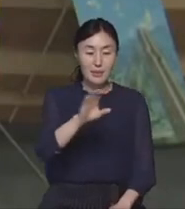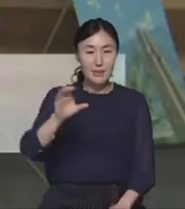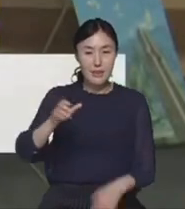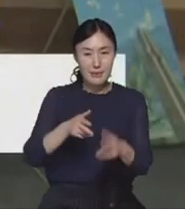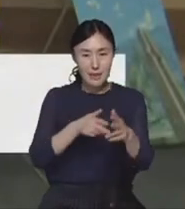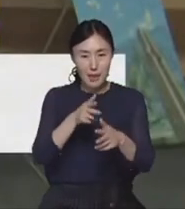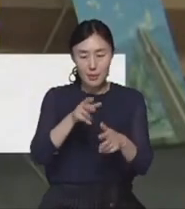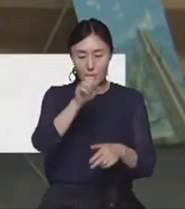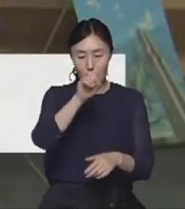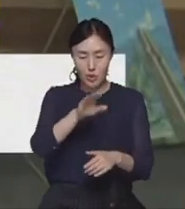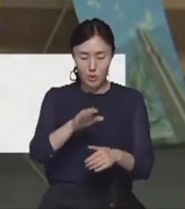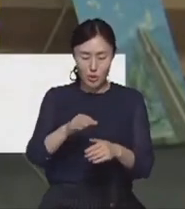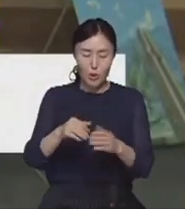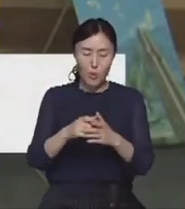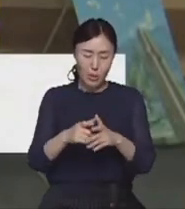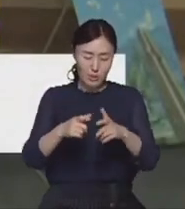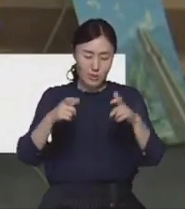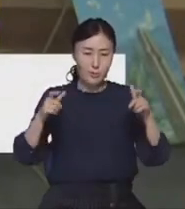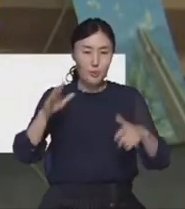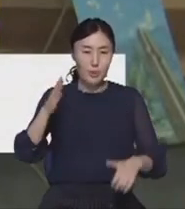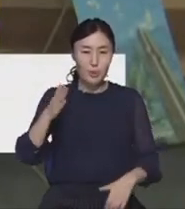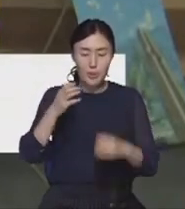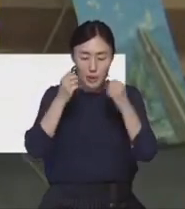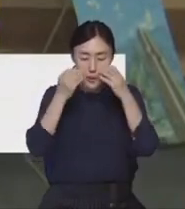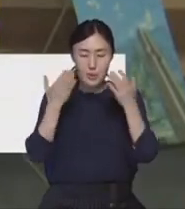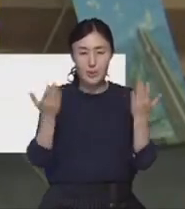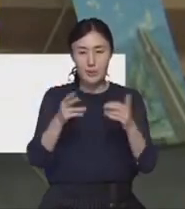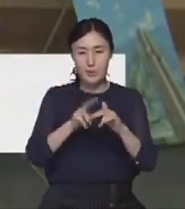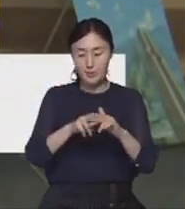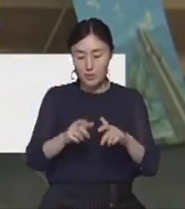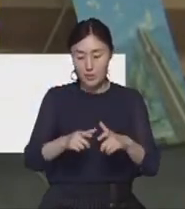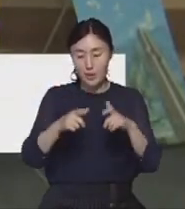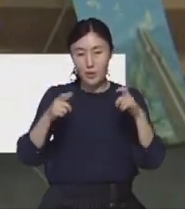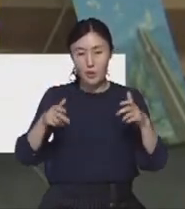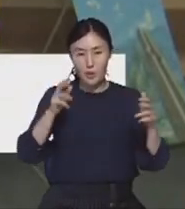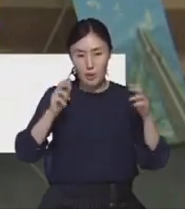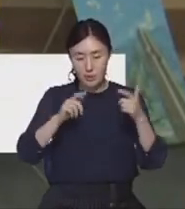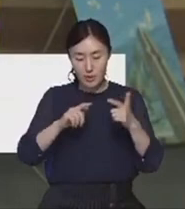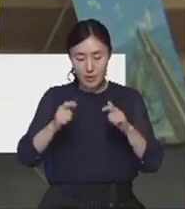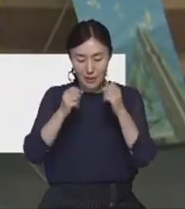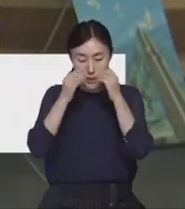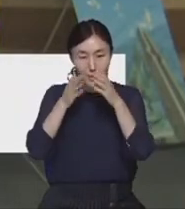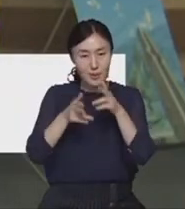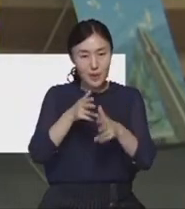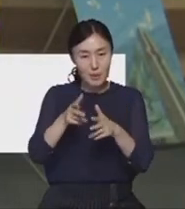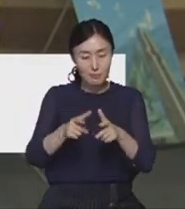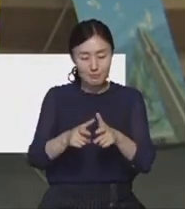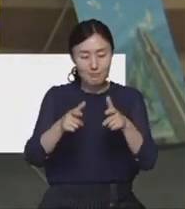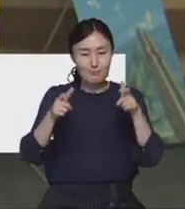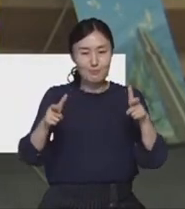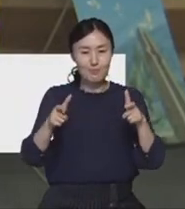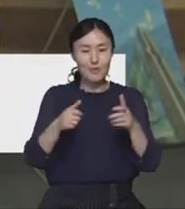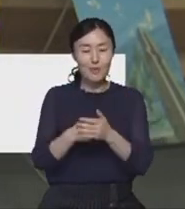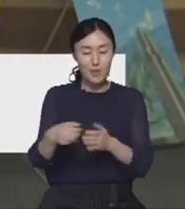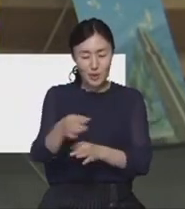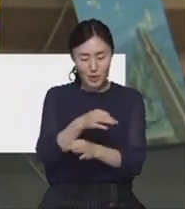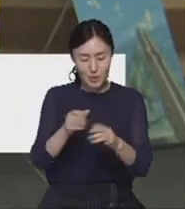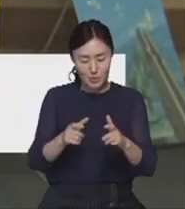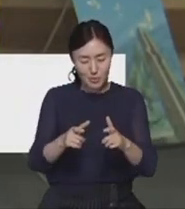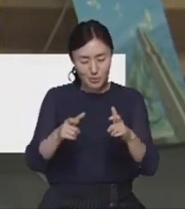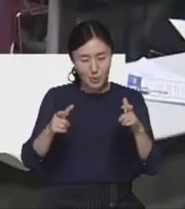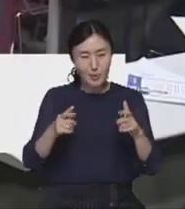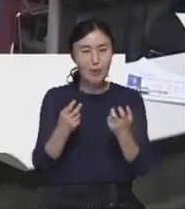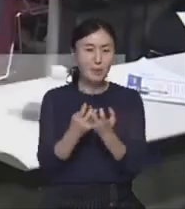산업이 광주에 활성화되고 우리 새로운 일자리를 만들고 우리 기업들이 창업을 하고 우리 광주의 경제가 번성하는 길이라고